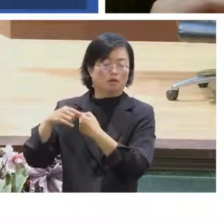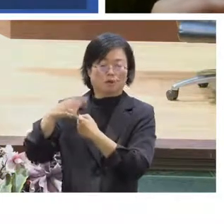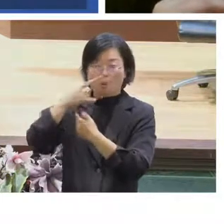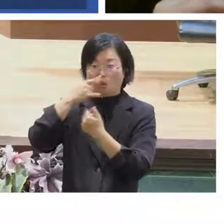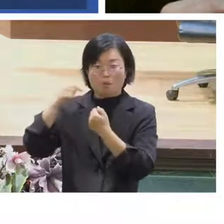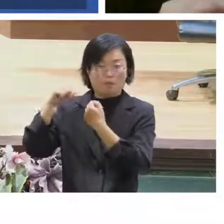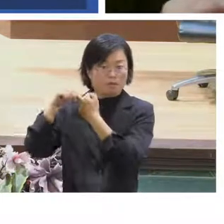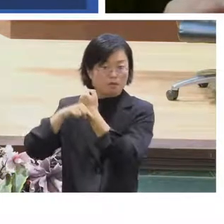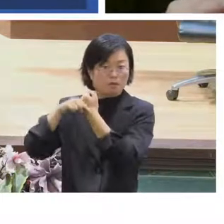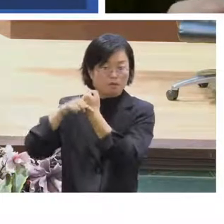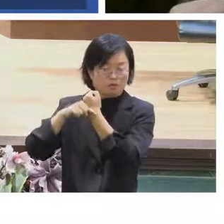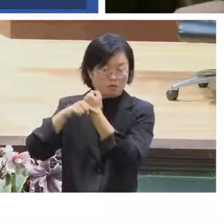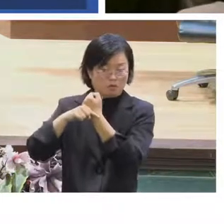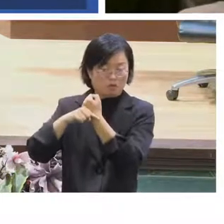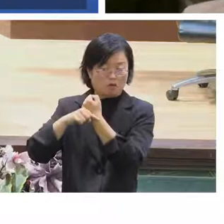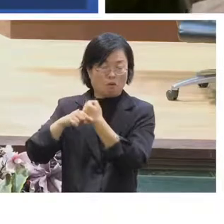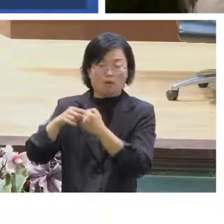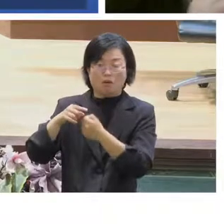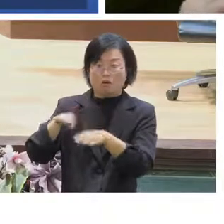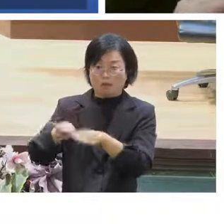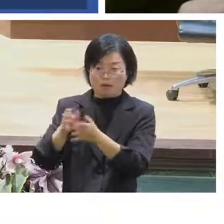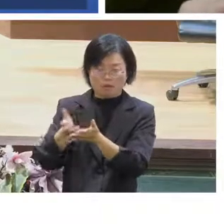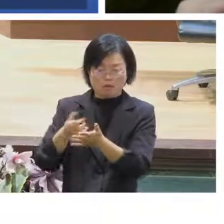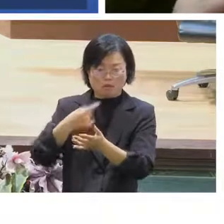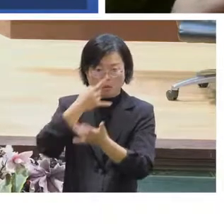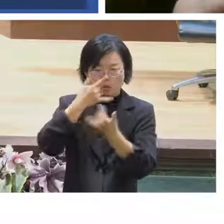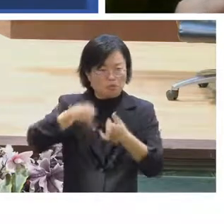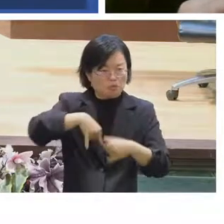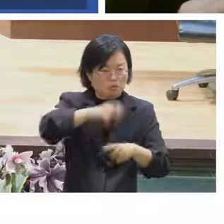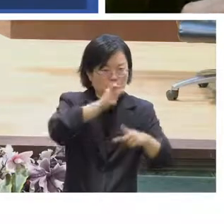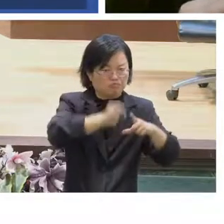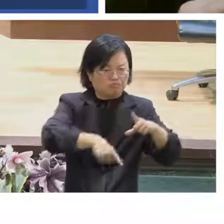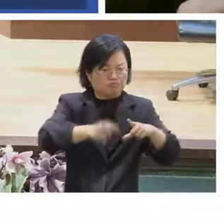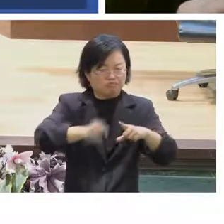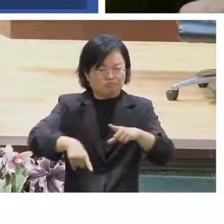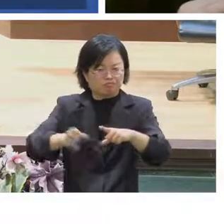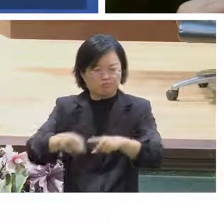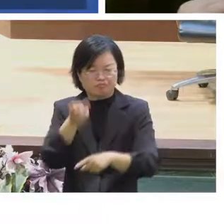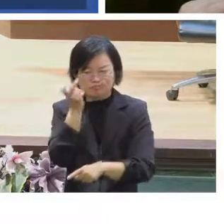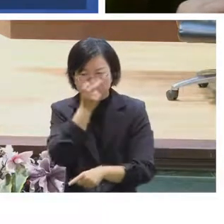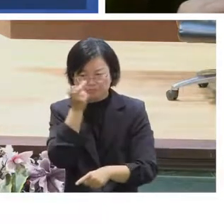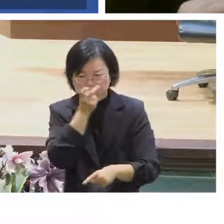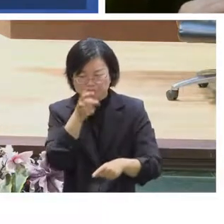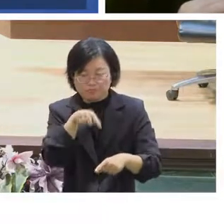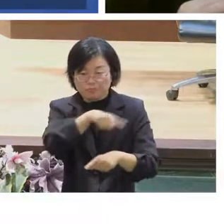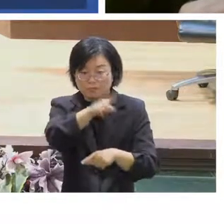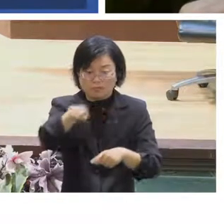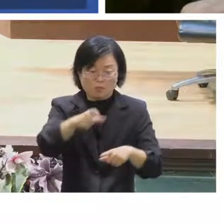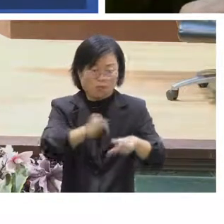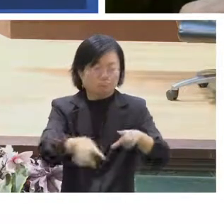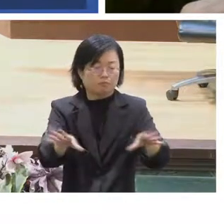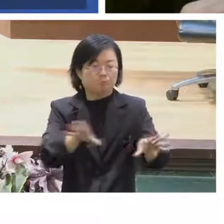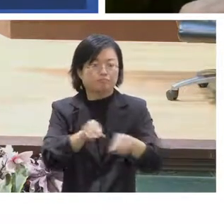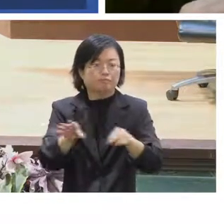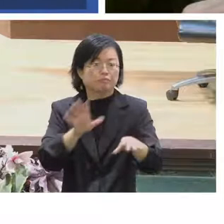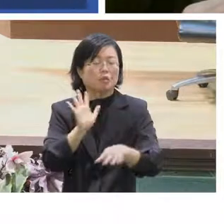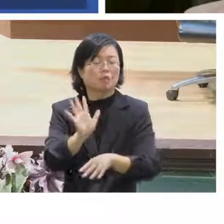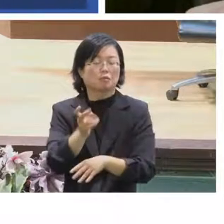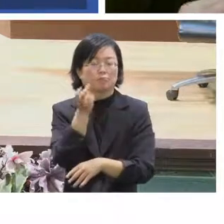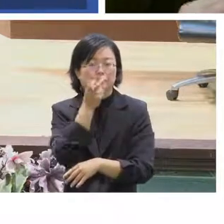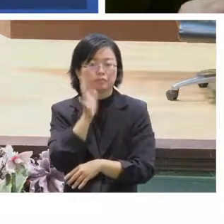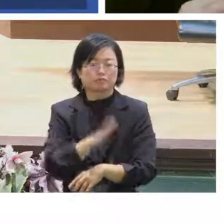到查阅那些公司的资料的。然后现在的状况是，其